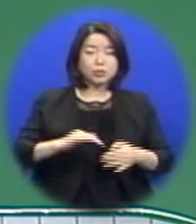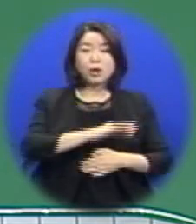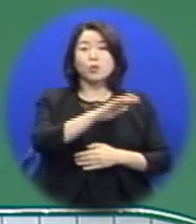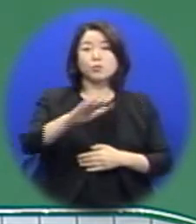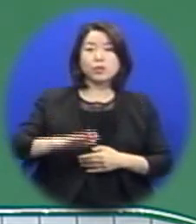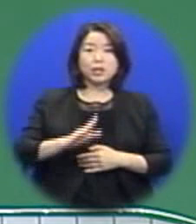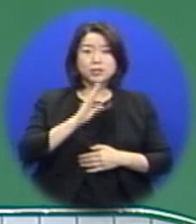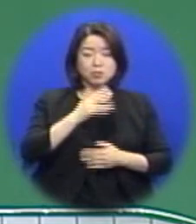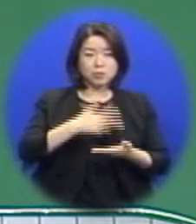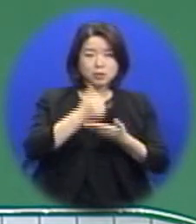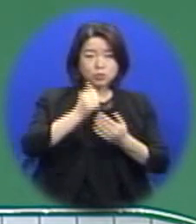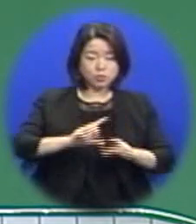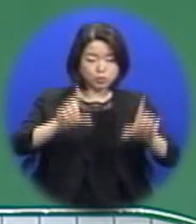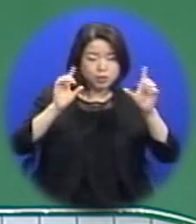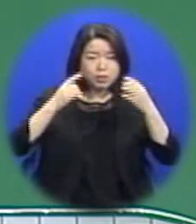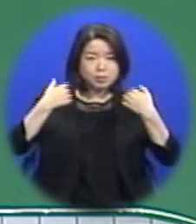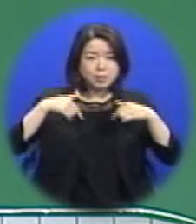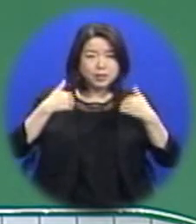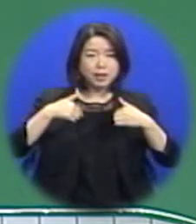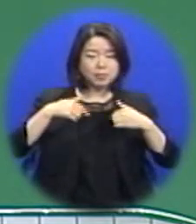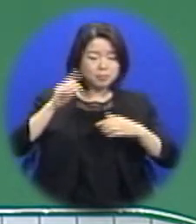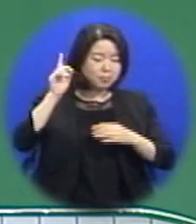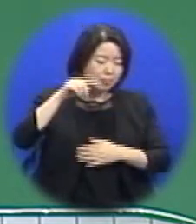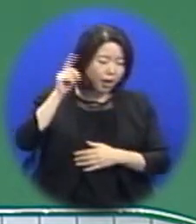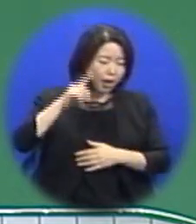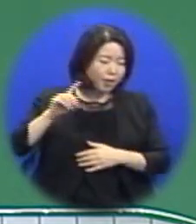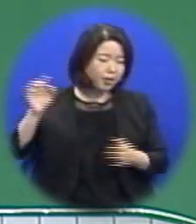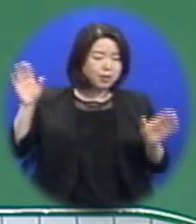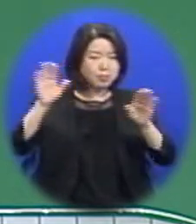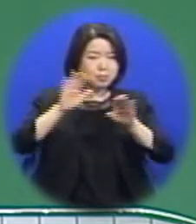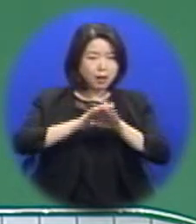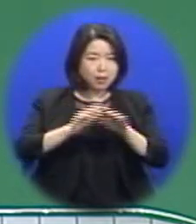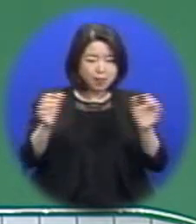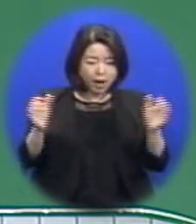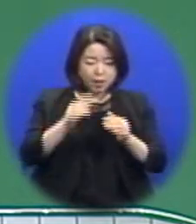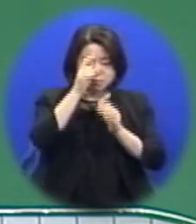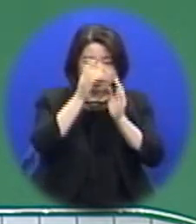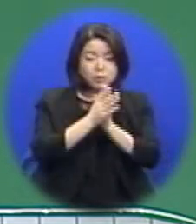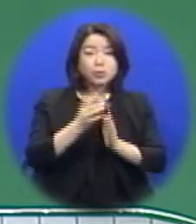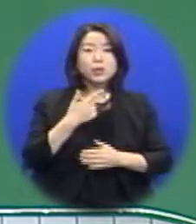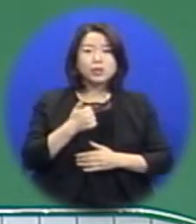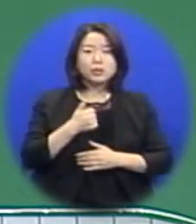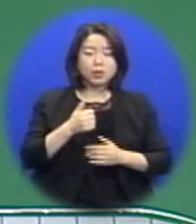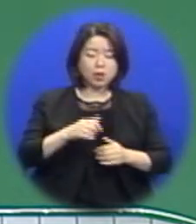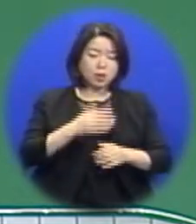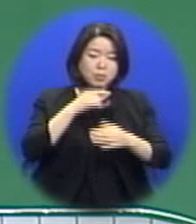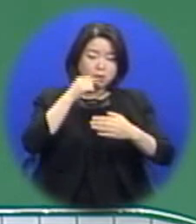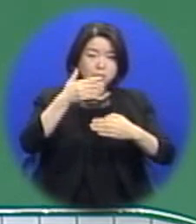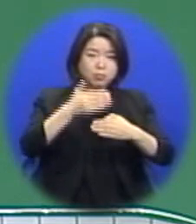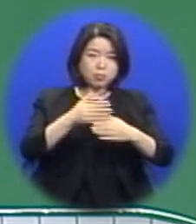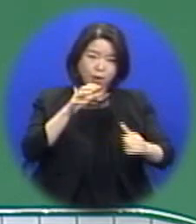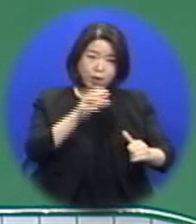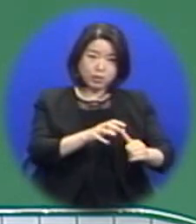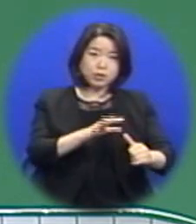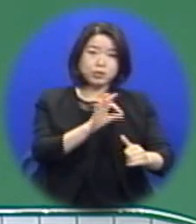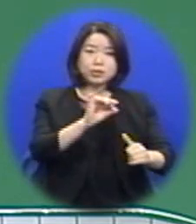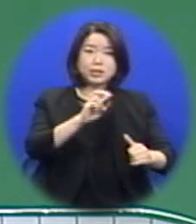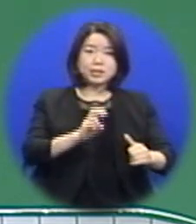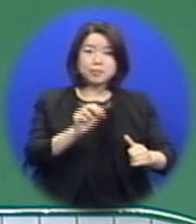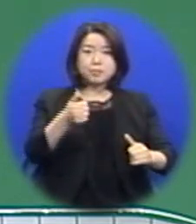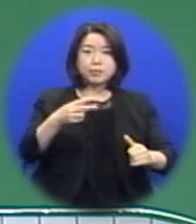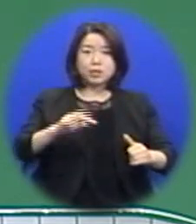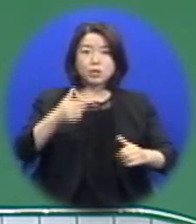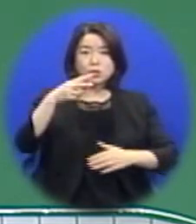우리가 주일마다 기도하고 매일 저녁 합심 기도했던 북한에 억류되어 있던 이면수 목사님